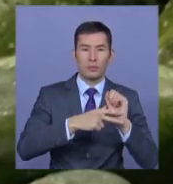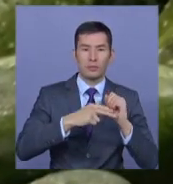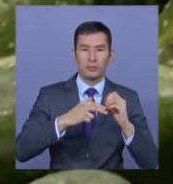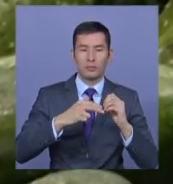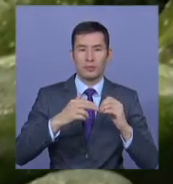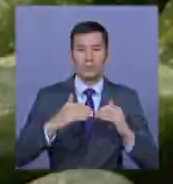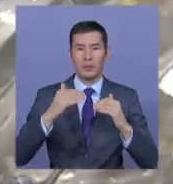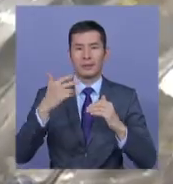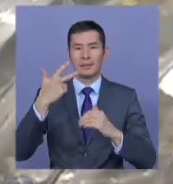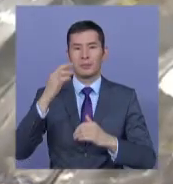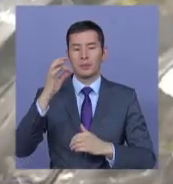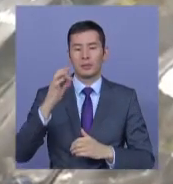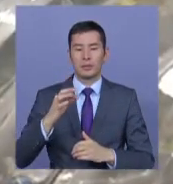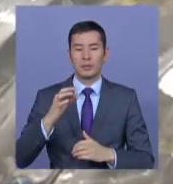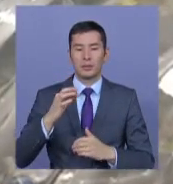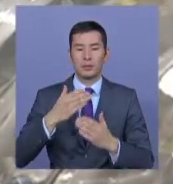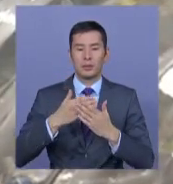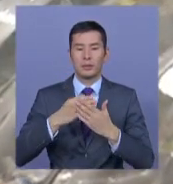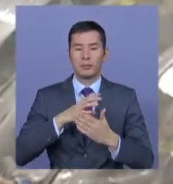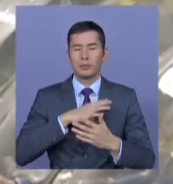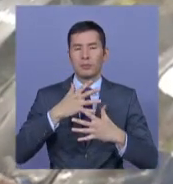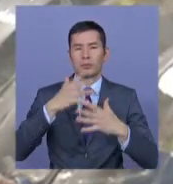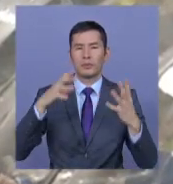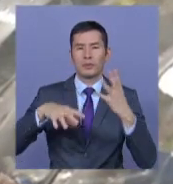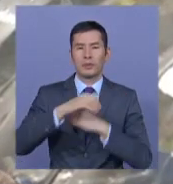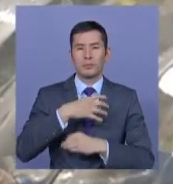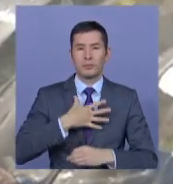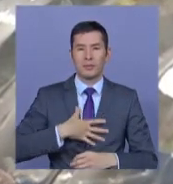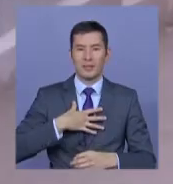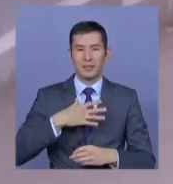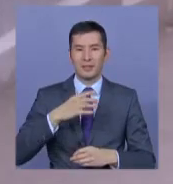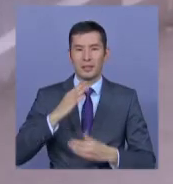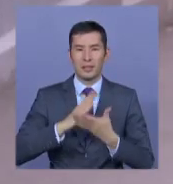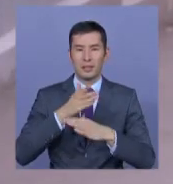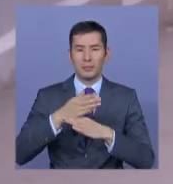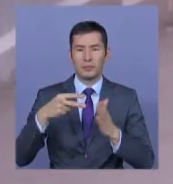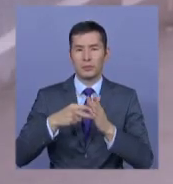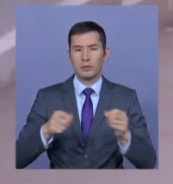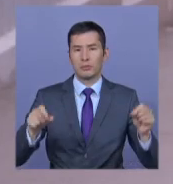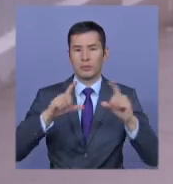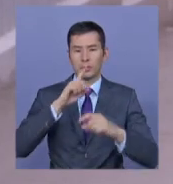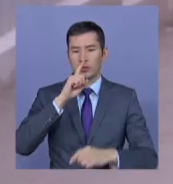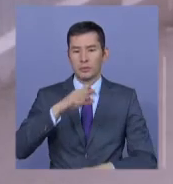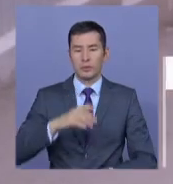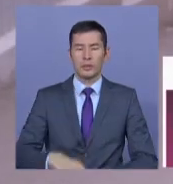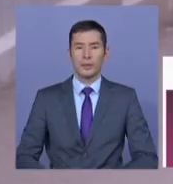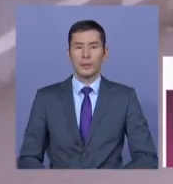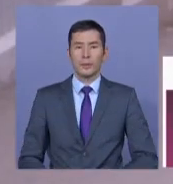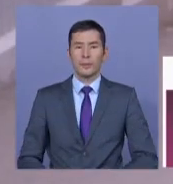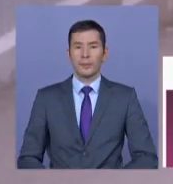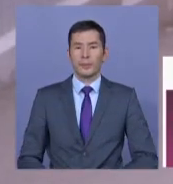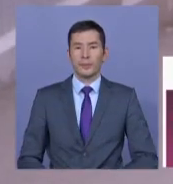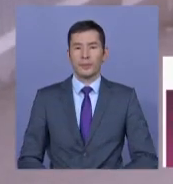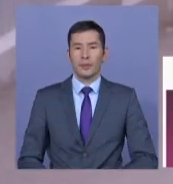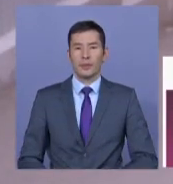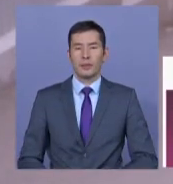арзан саудаланатын болады. Бастысы көпті алаңдатқан нанның бағасы көтерілмейді. Что касается хлеба, нанға қатысты айтар